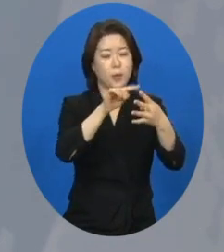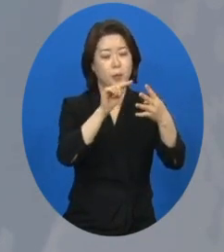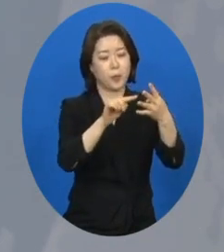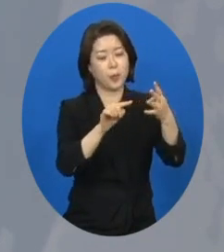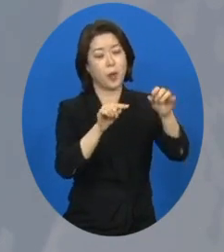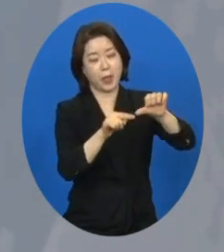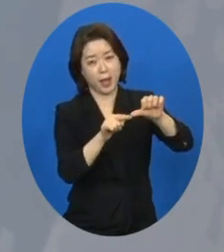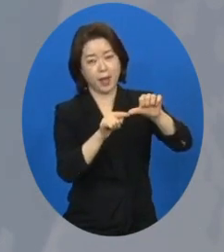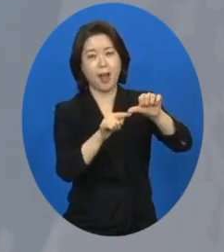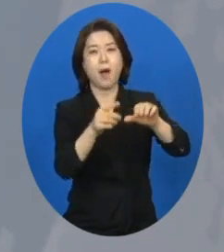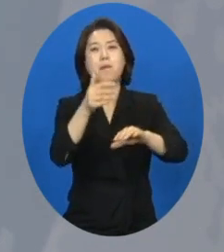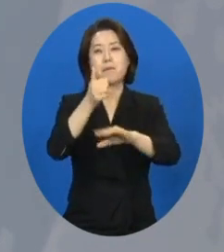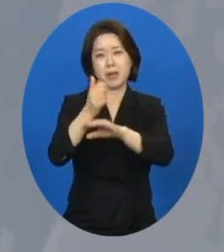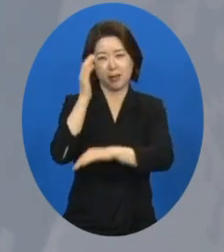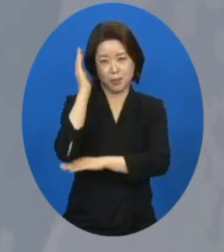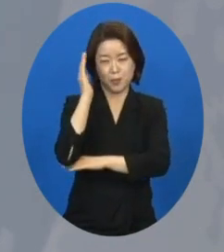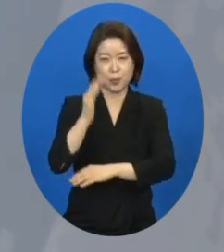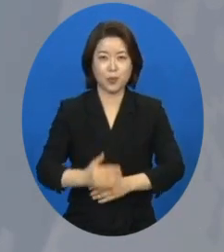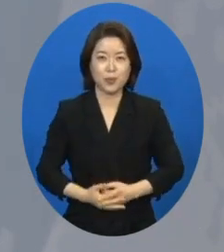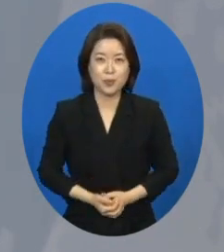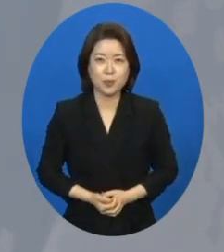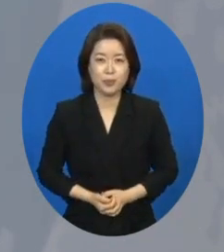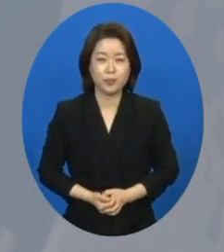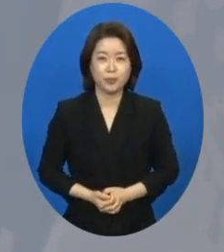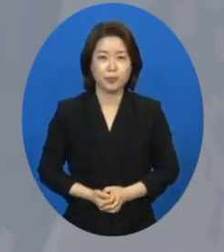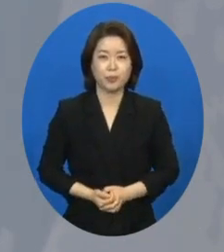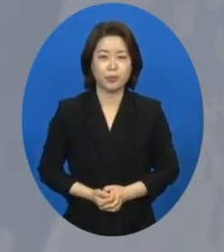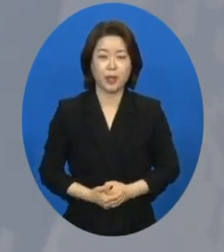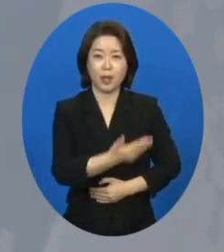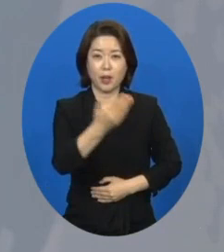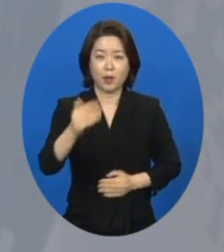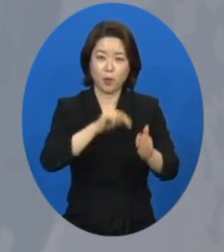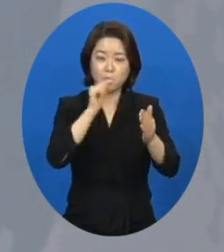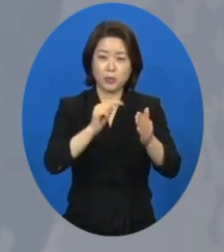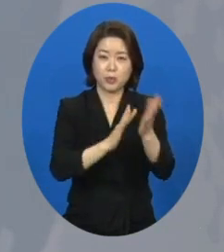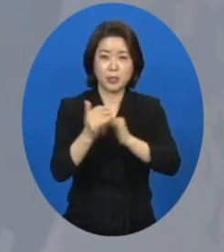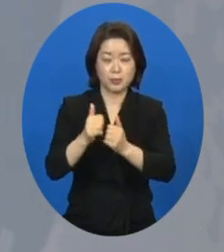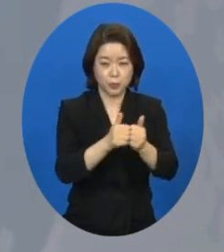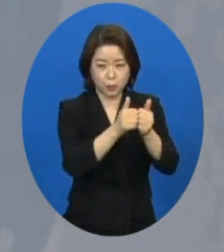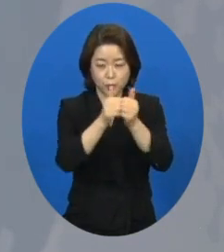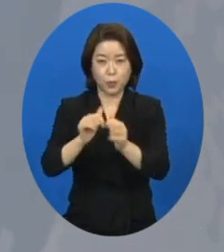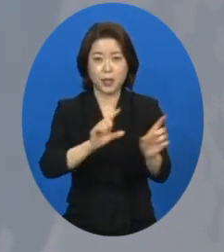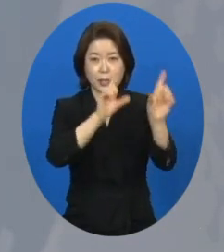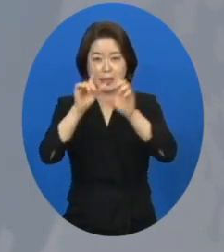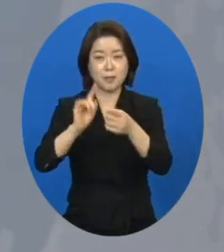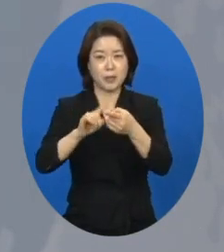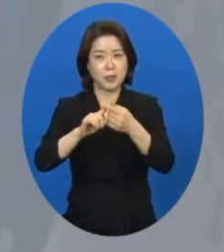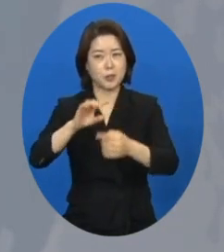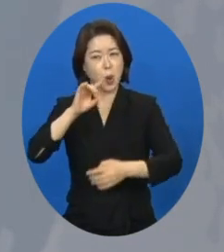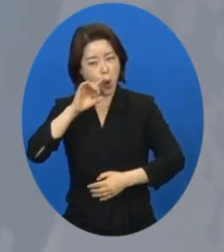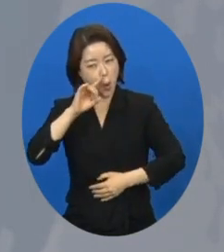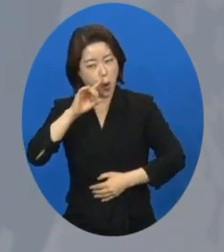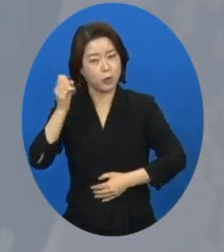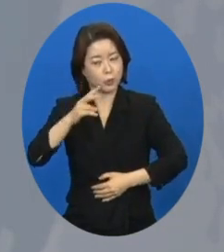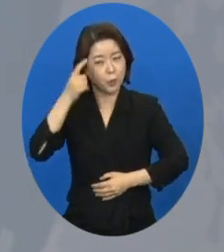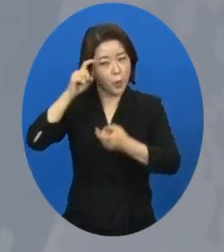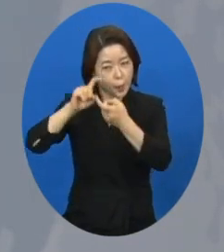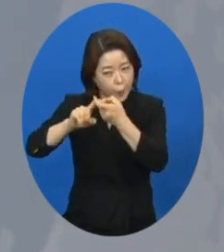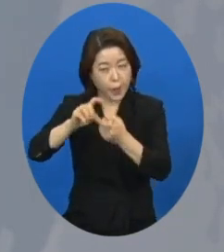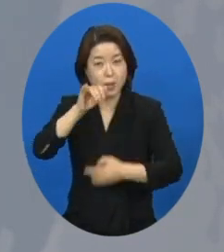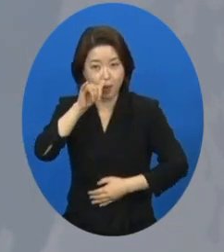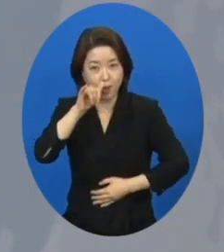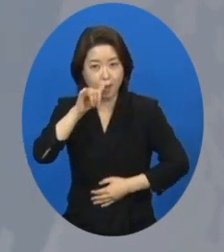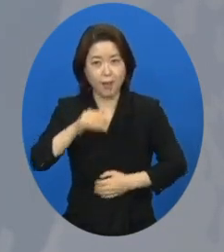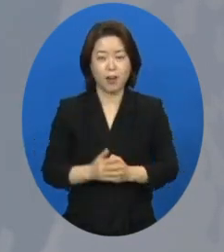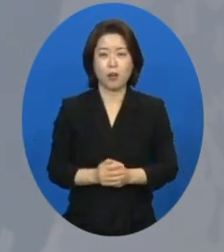설교가 되겠습니다. 여러분 중에 예수님과 동행하는 삶에 대하여 궁금하거나 관심이 있거나